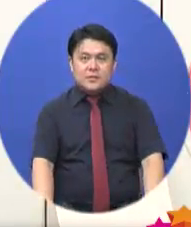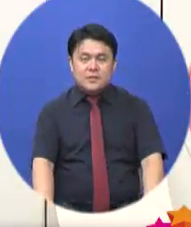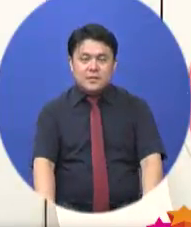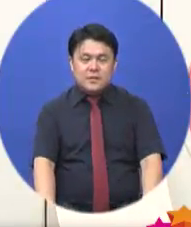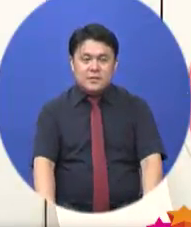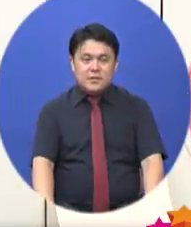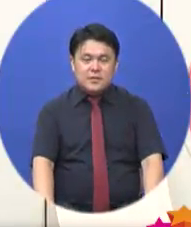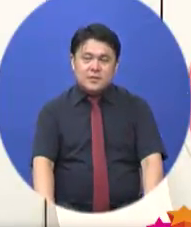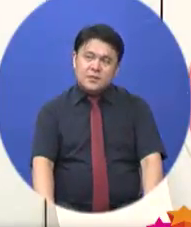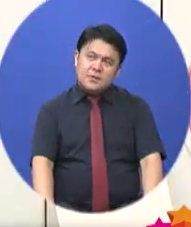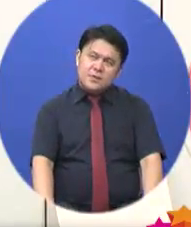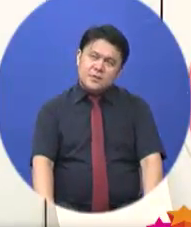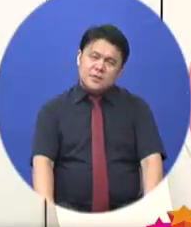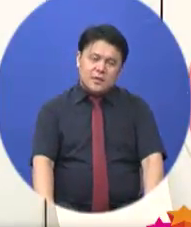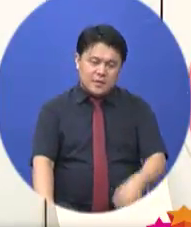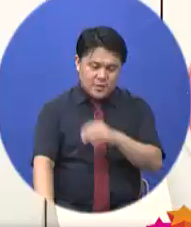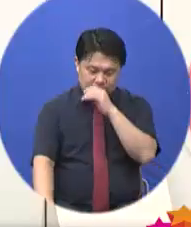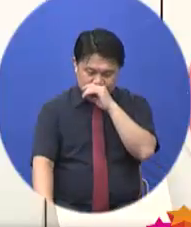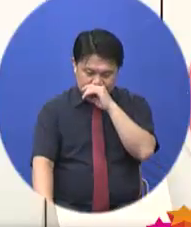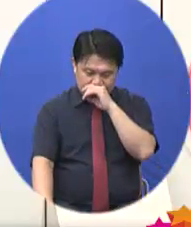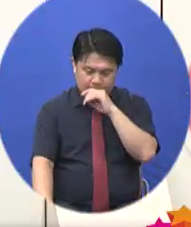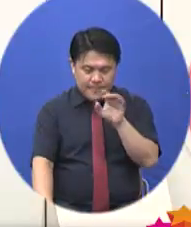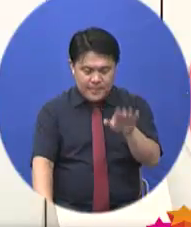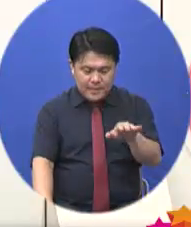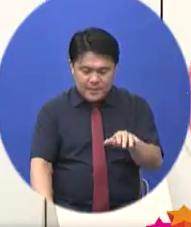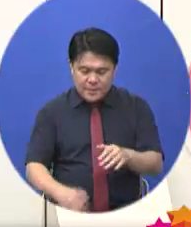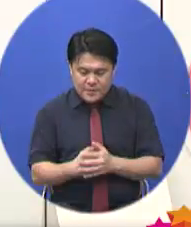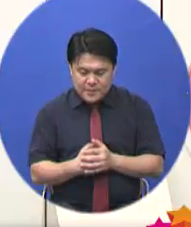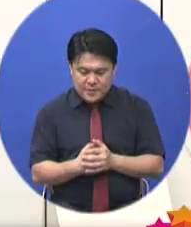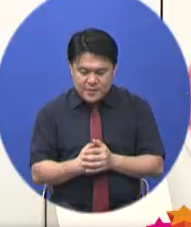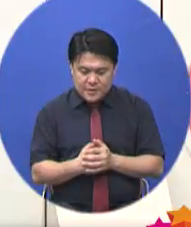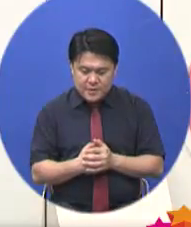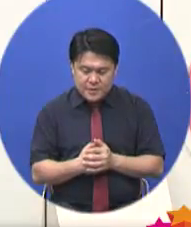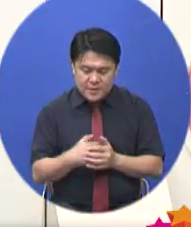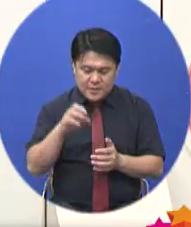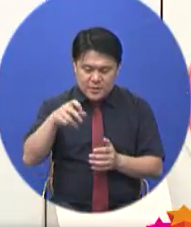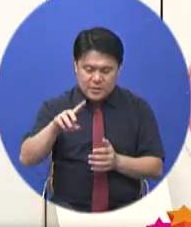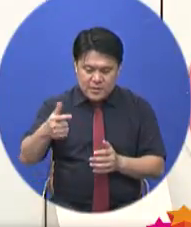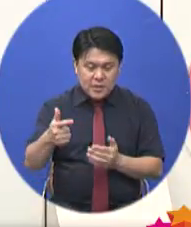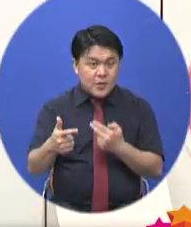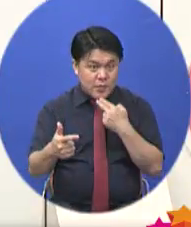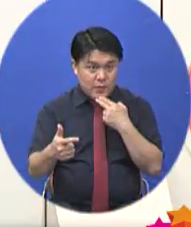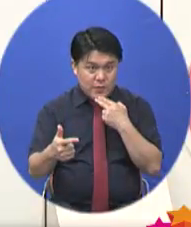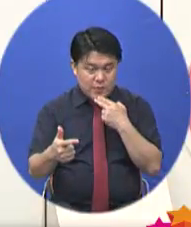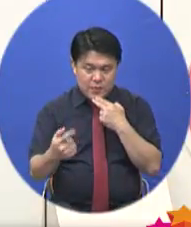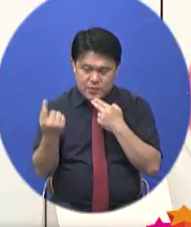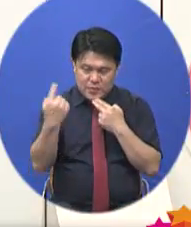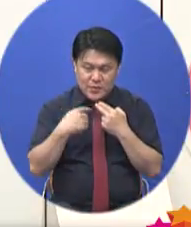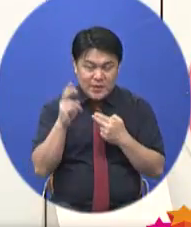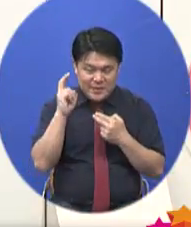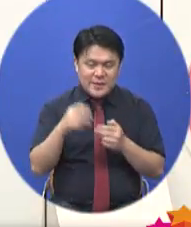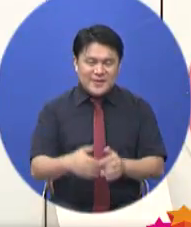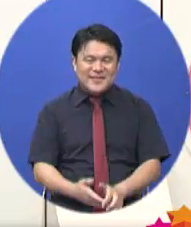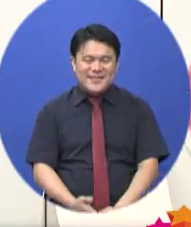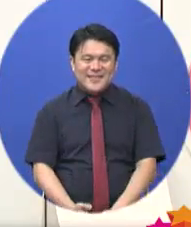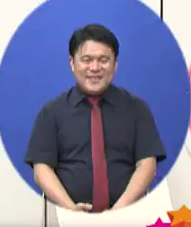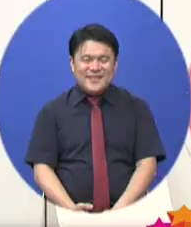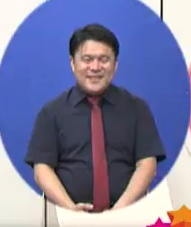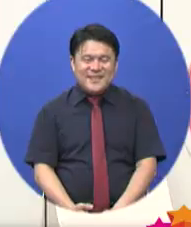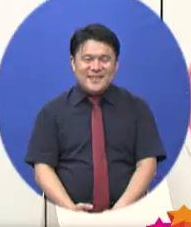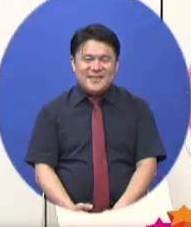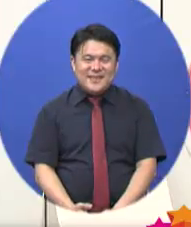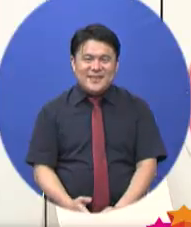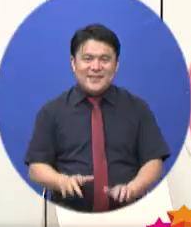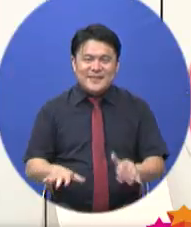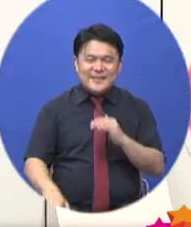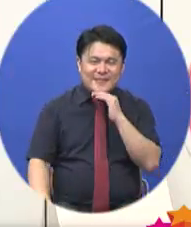뭐야, 한, 저기, 유다원 씨가 안 나오면은 네. 나오시는 거니까. 네. 그래서 이제 오늘